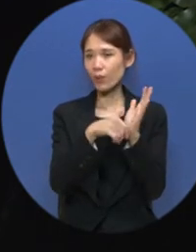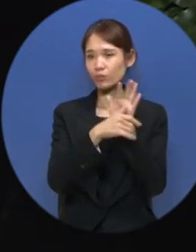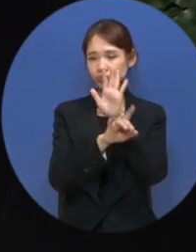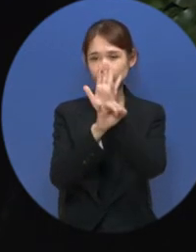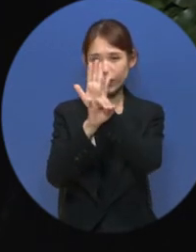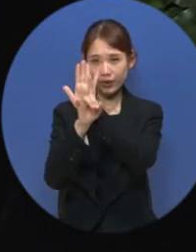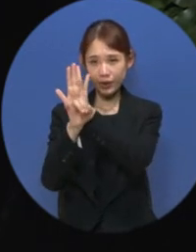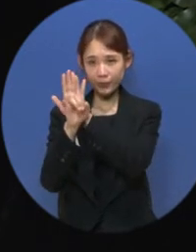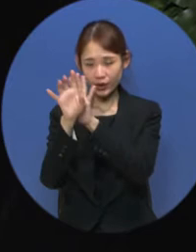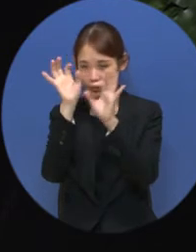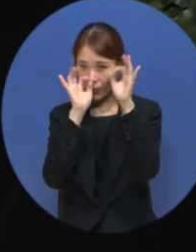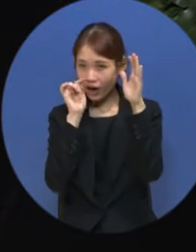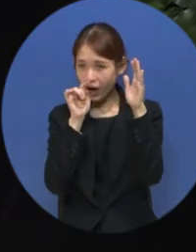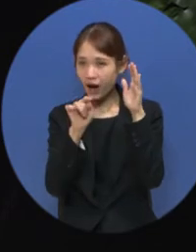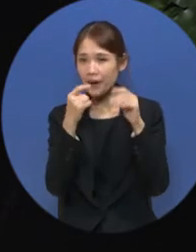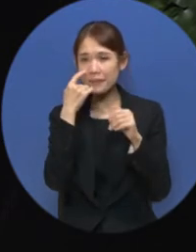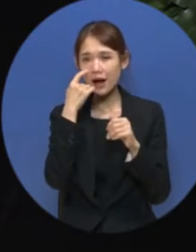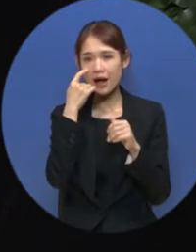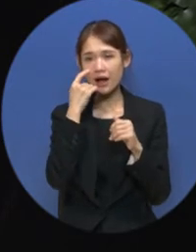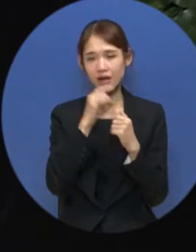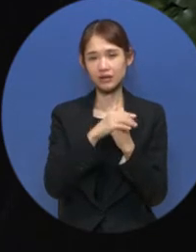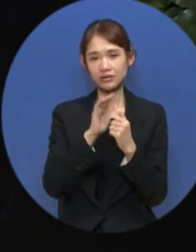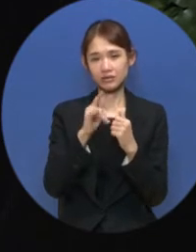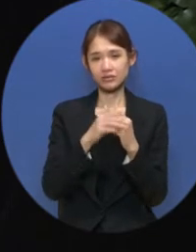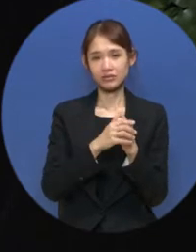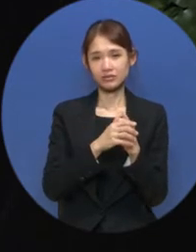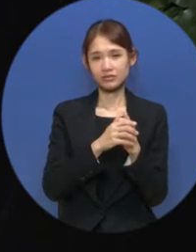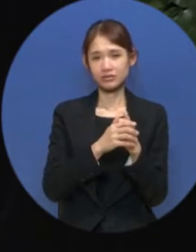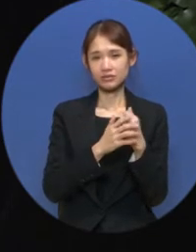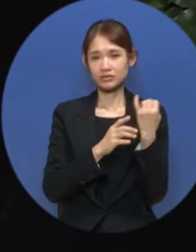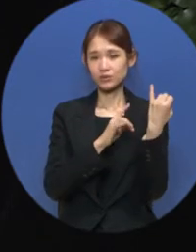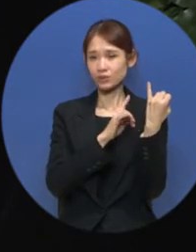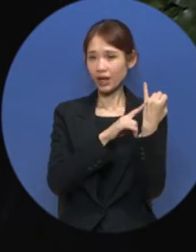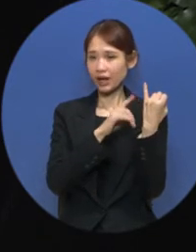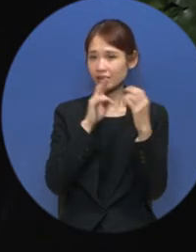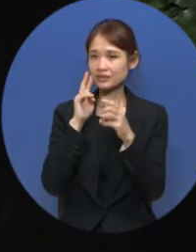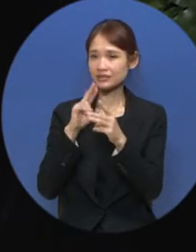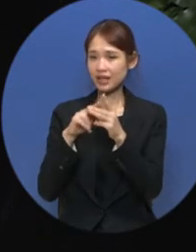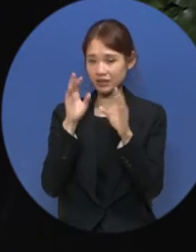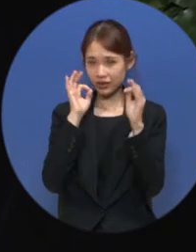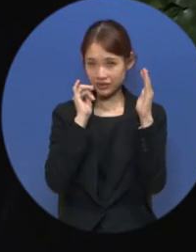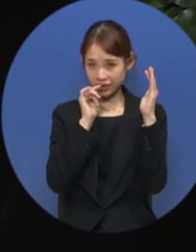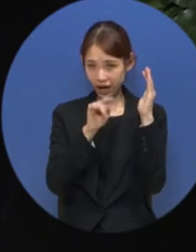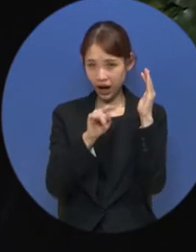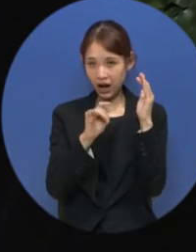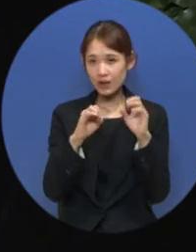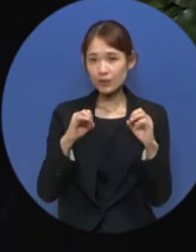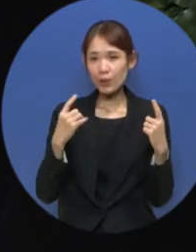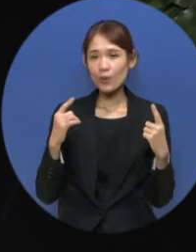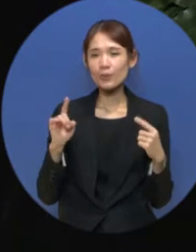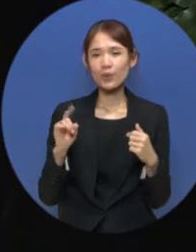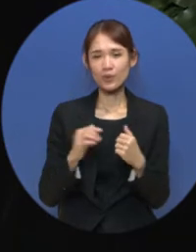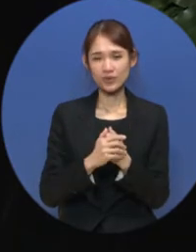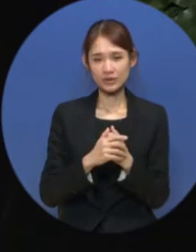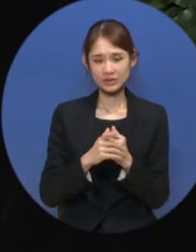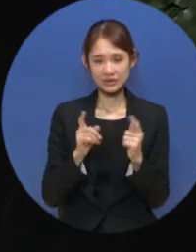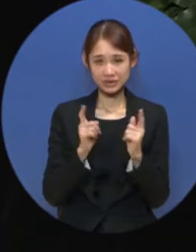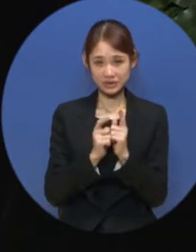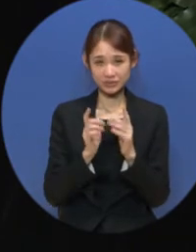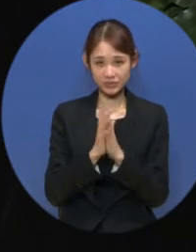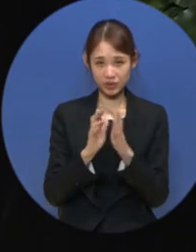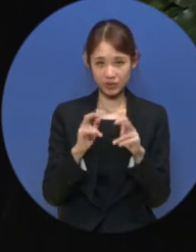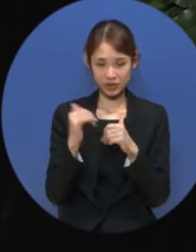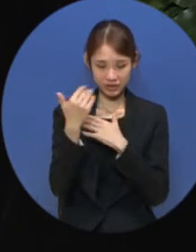같은 데도 다녀오고 그랬는데 여기 계신 이제 최 센터장님을 이제 찾아뵙게 된 거는 실제로 이제 장애인분들의